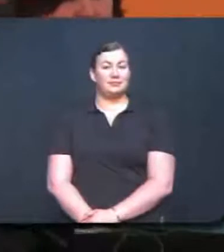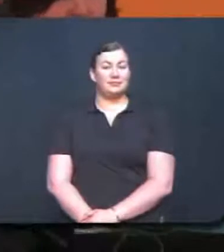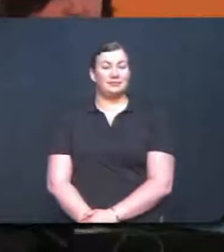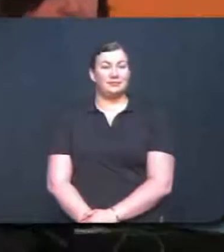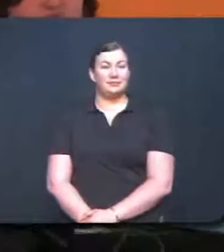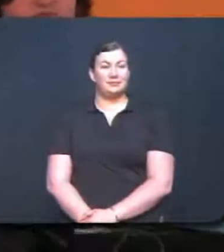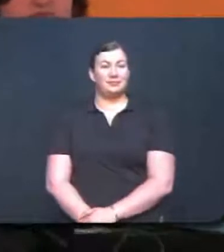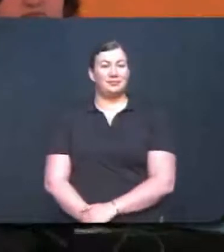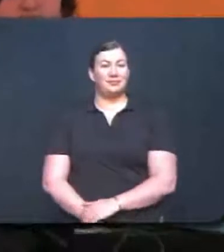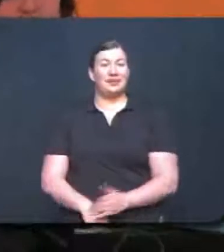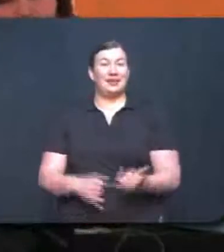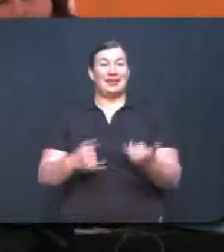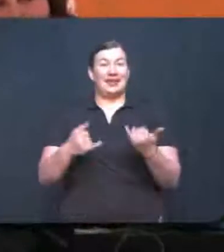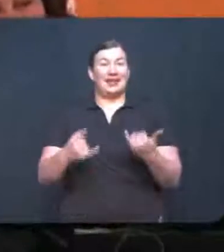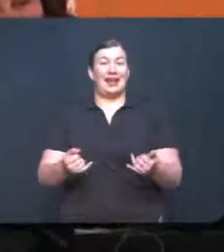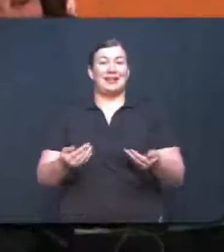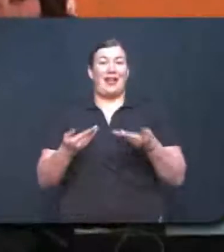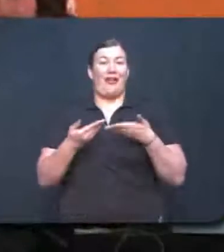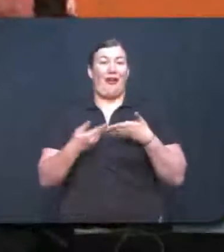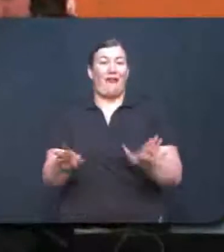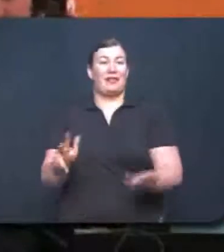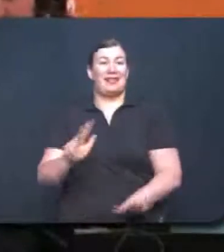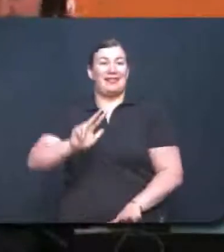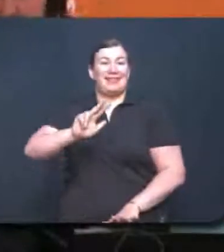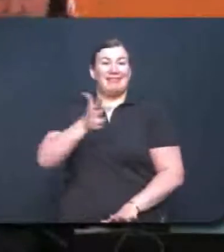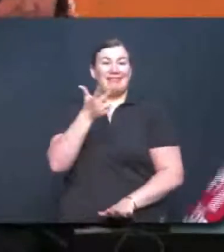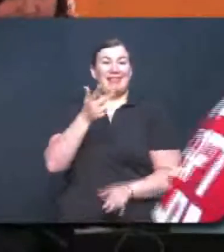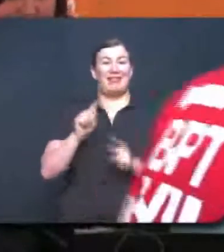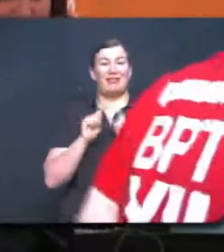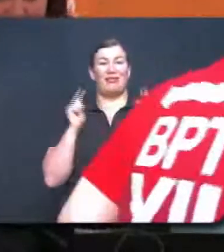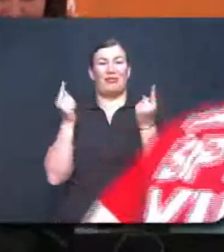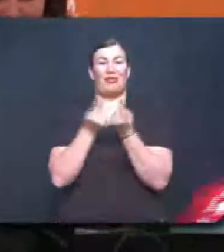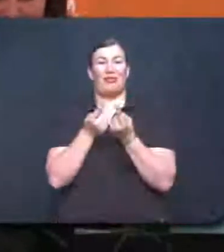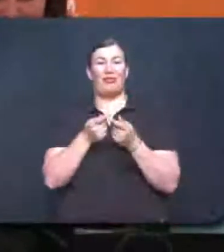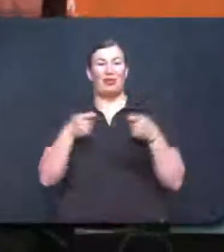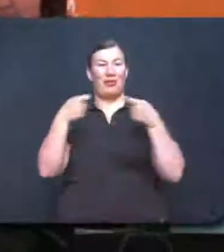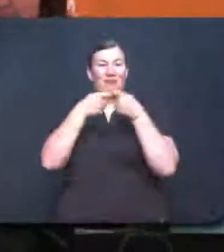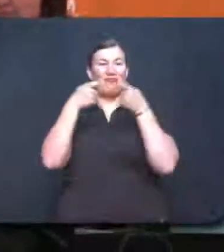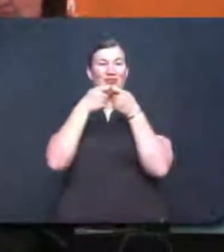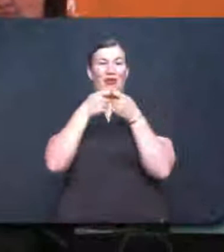hier mit der öffne ich die dritte Runde Bundesparteitag in Neumarkt